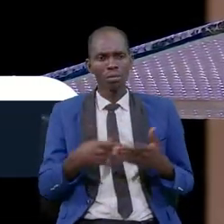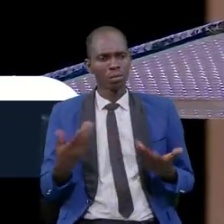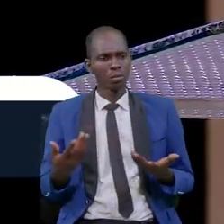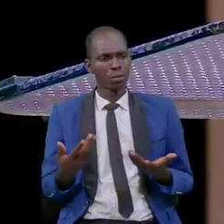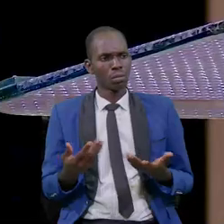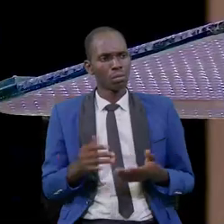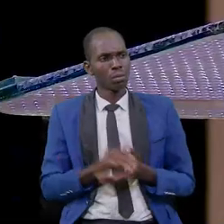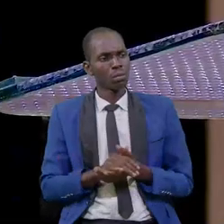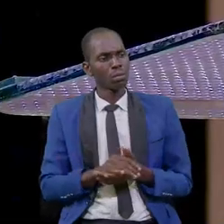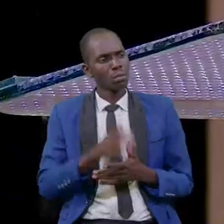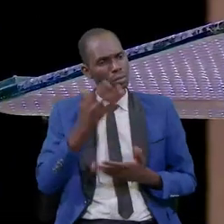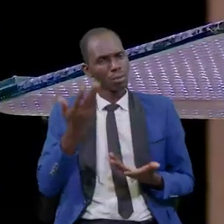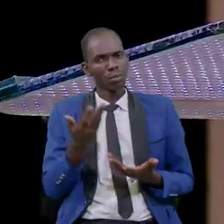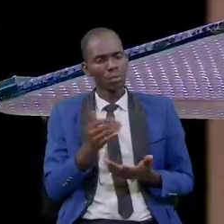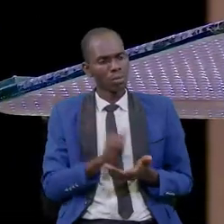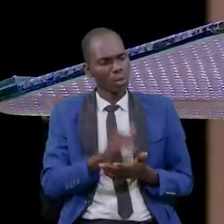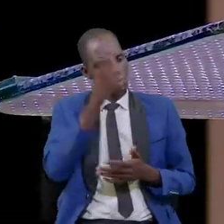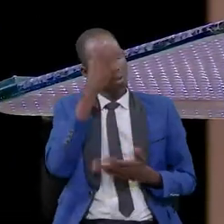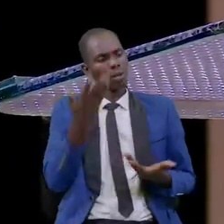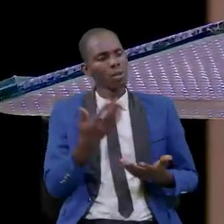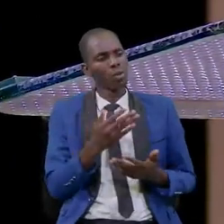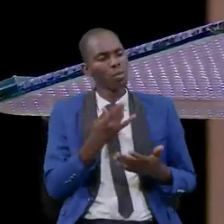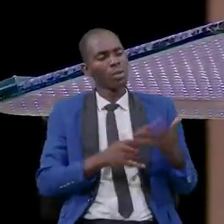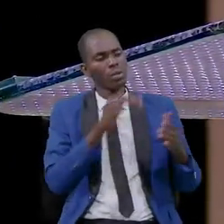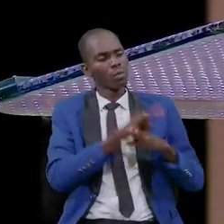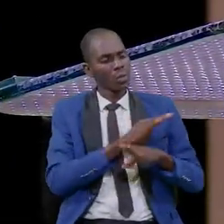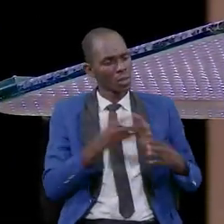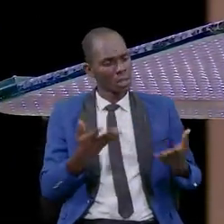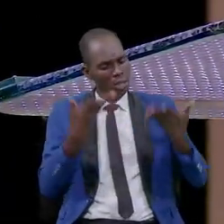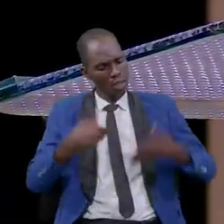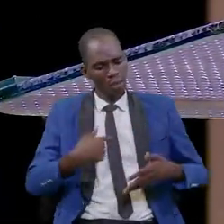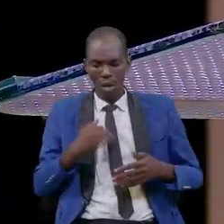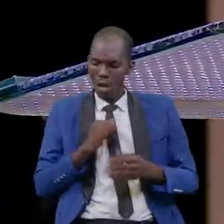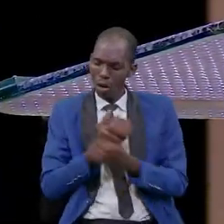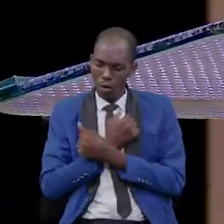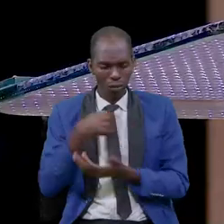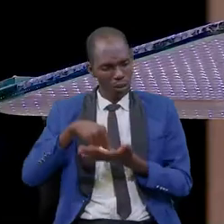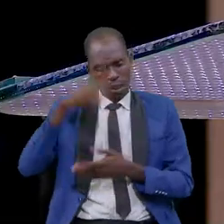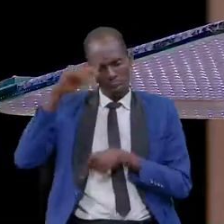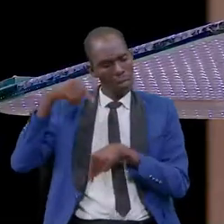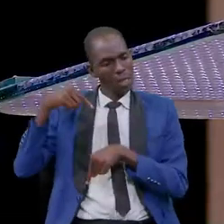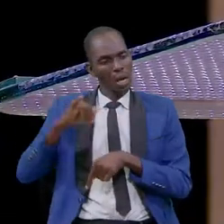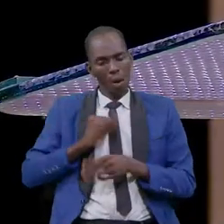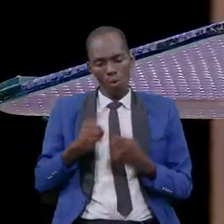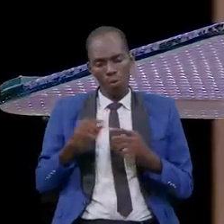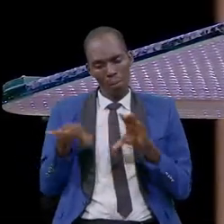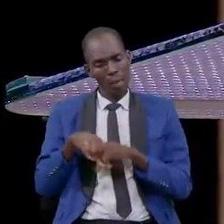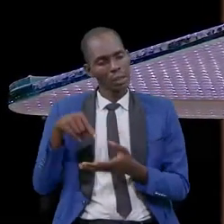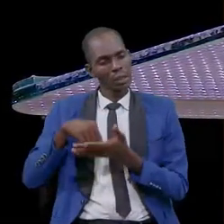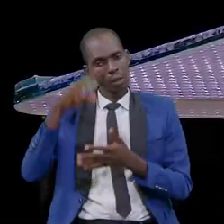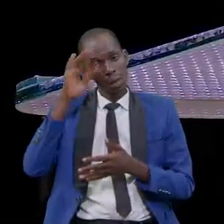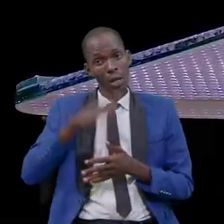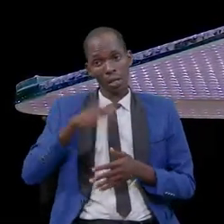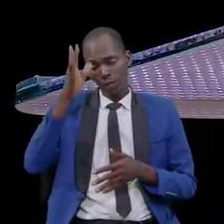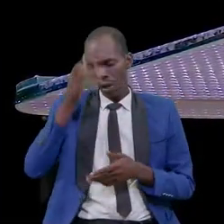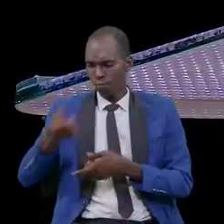père, elle dit que mais pourquoi tu m'avertis? Toi, pourquoi tu es ici? Moi, j'aime ce jeune homme. J'aime ce jeune homme.